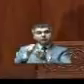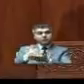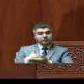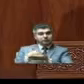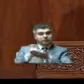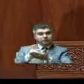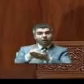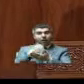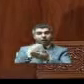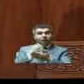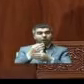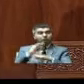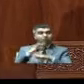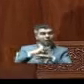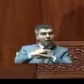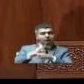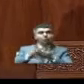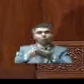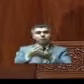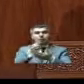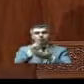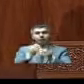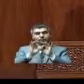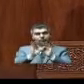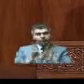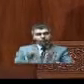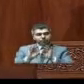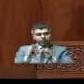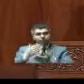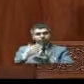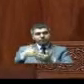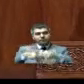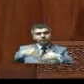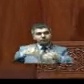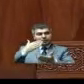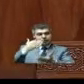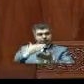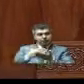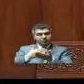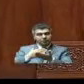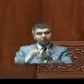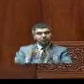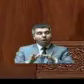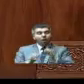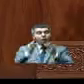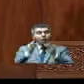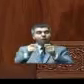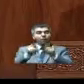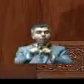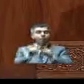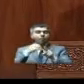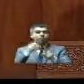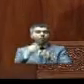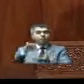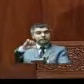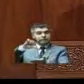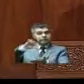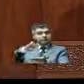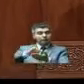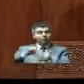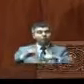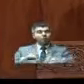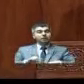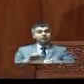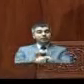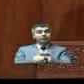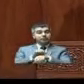السكان المتضررين على تجاوز الوضعية الصعبة، وذلك بتفعيل مركز للقيادة واليقظة على مستوى